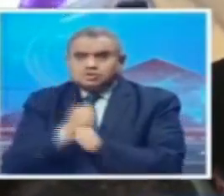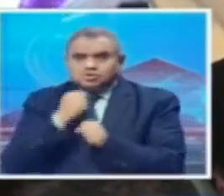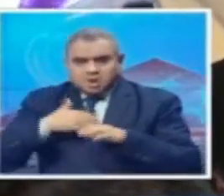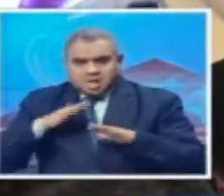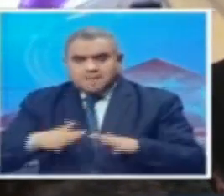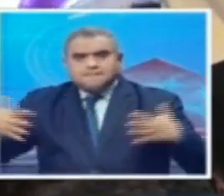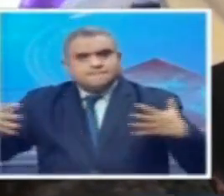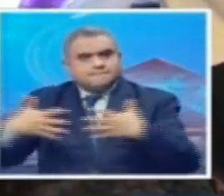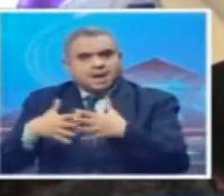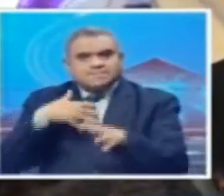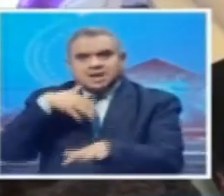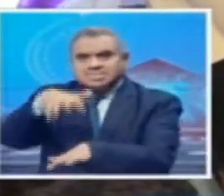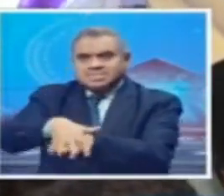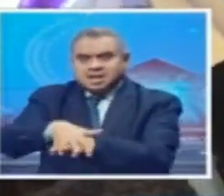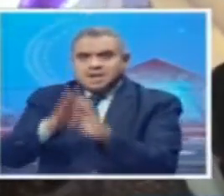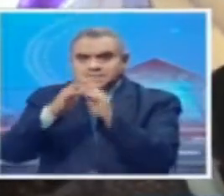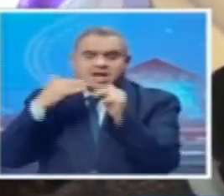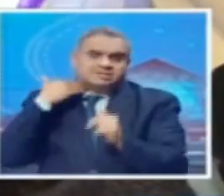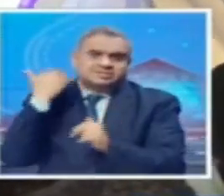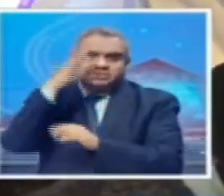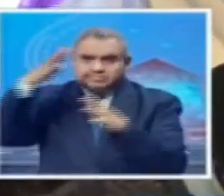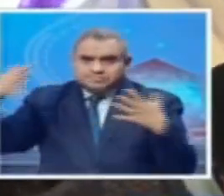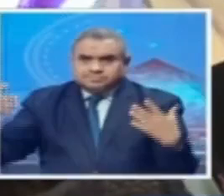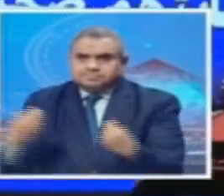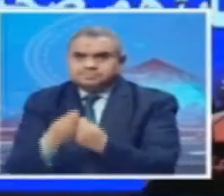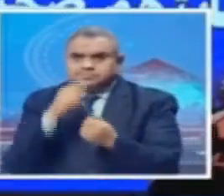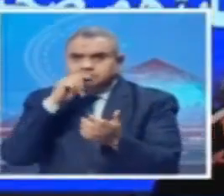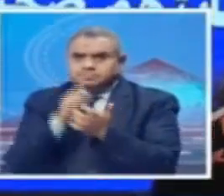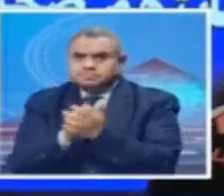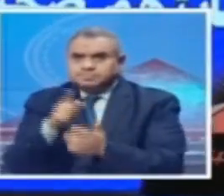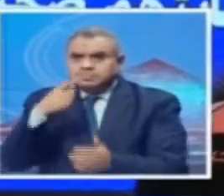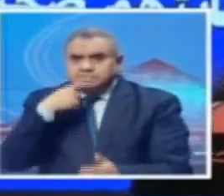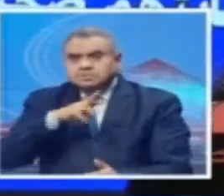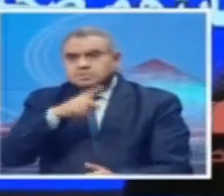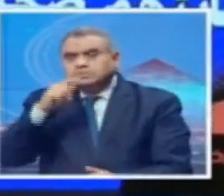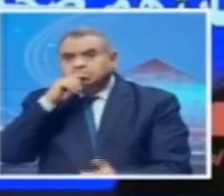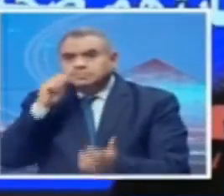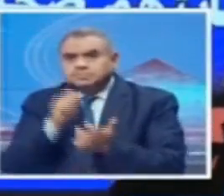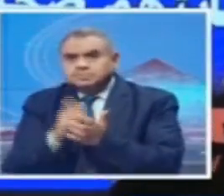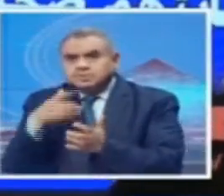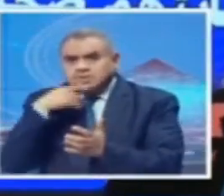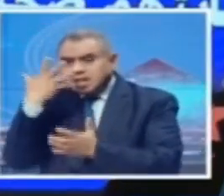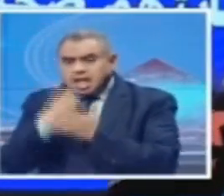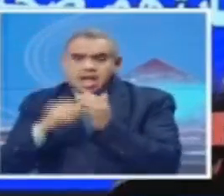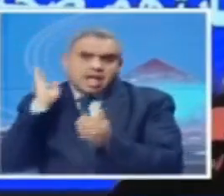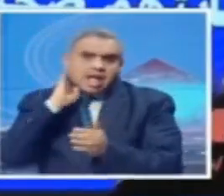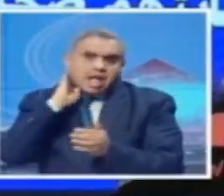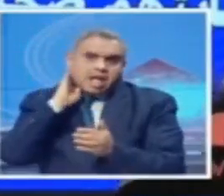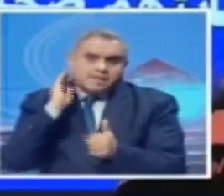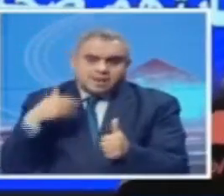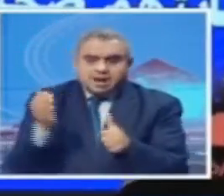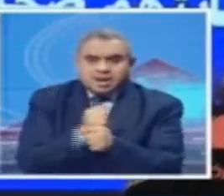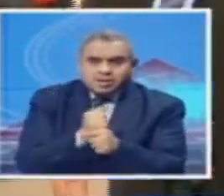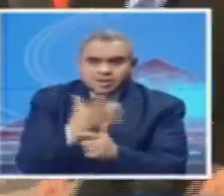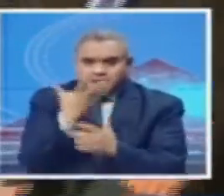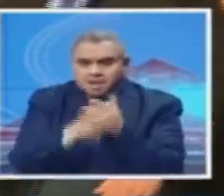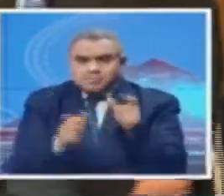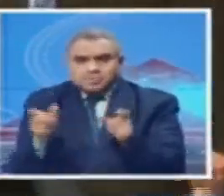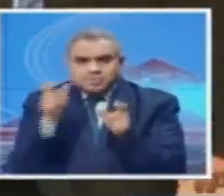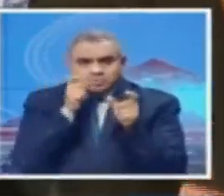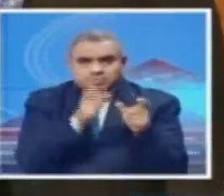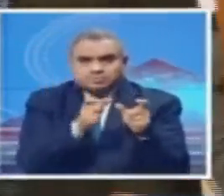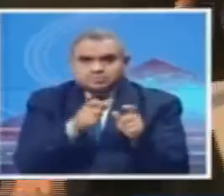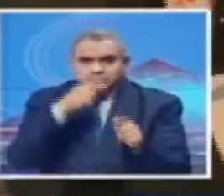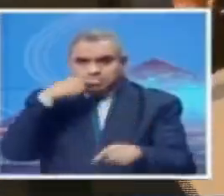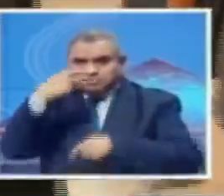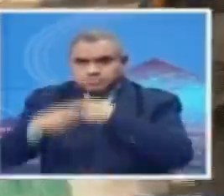وان مصر دي حاجة حلوة قوي وحاجة كبيرة قوي عندنا كلنا، واحنا ناس من فرد هتفيدني في كل حاجة، امان لولادي وامان لجوزي وامان لكل حاجة وامان ليا. جولات